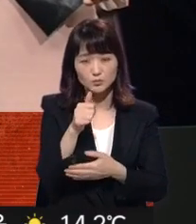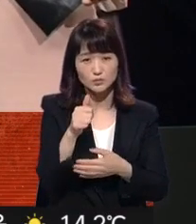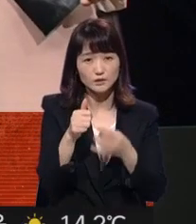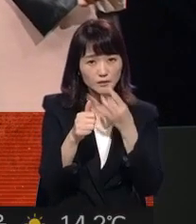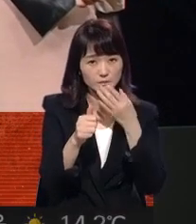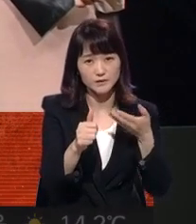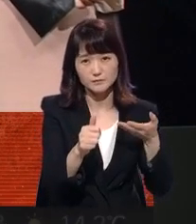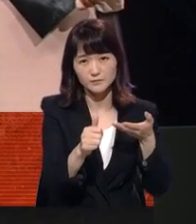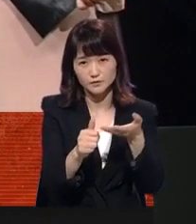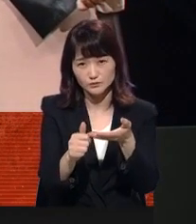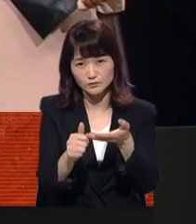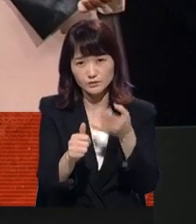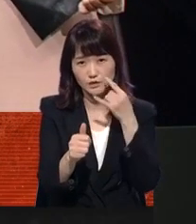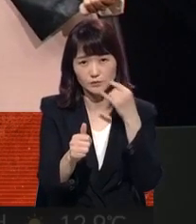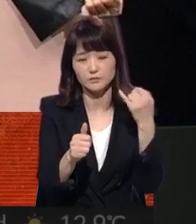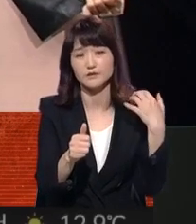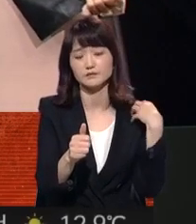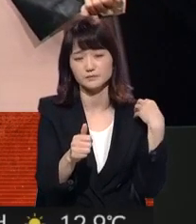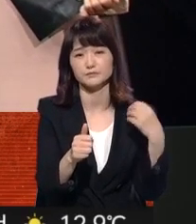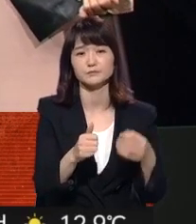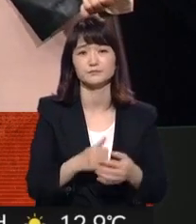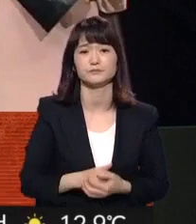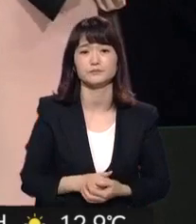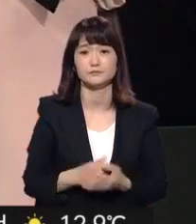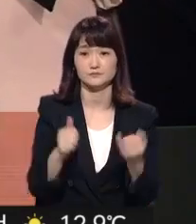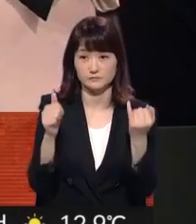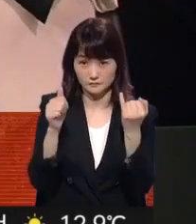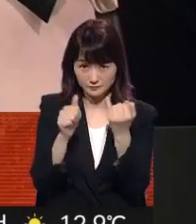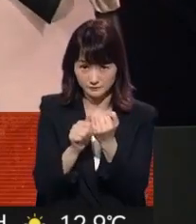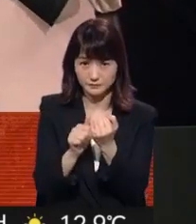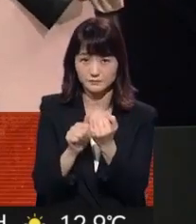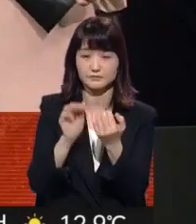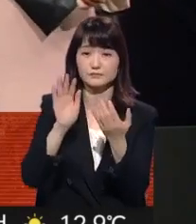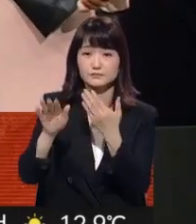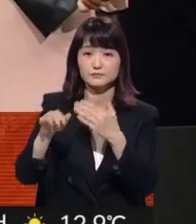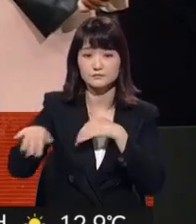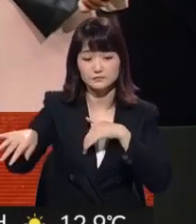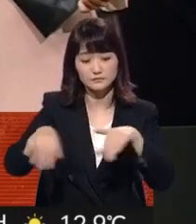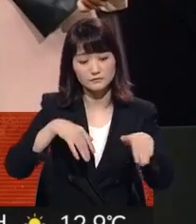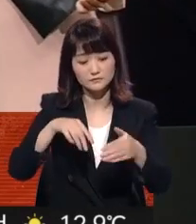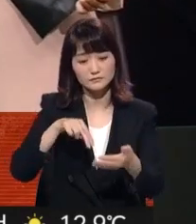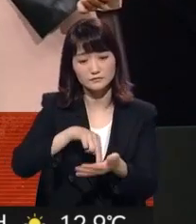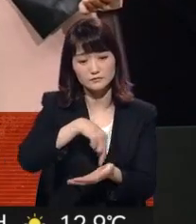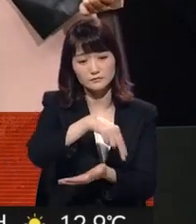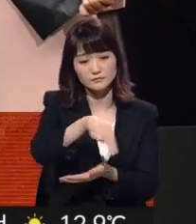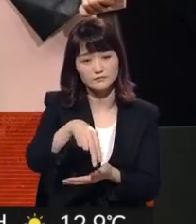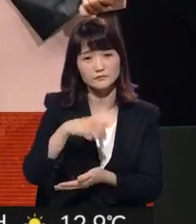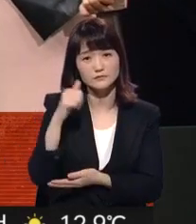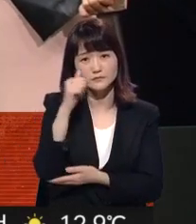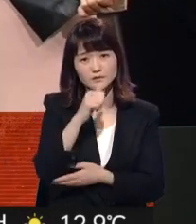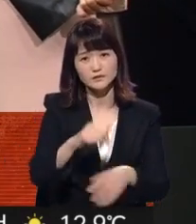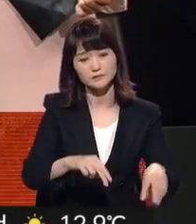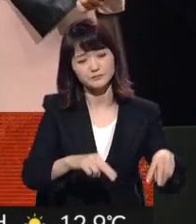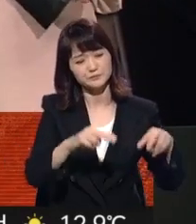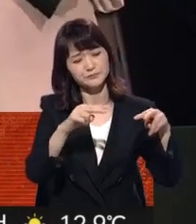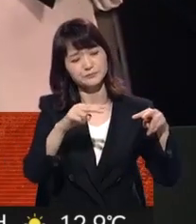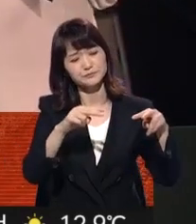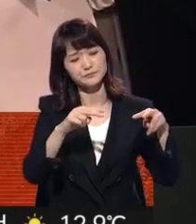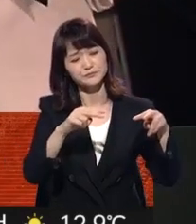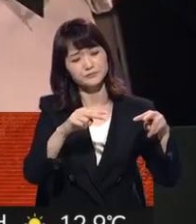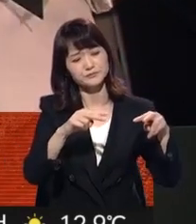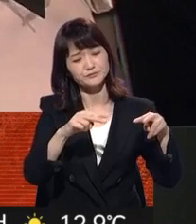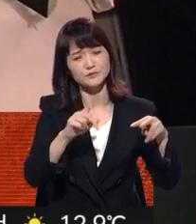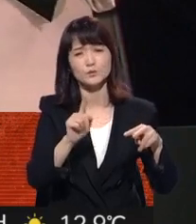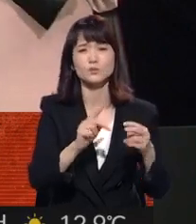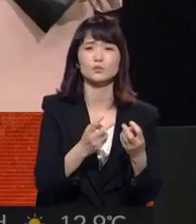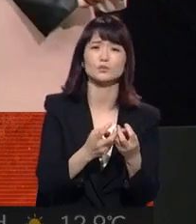일명 캣맘 역할을 하곤 했는데요. 결혼 후에도 길에서 만나는 안쓰러운 고양이들을 그냥 지나치지